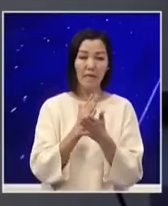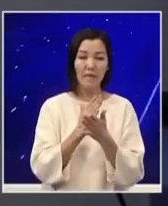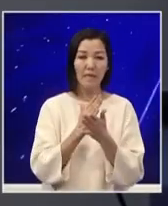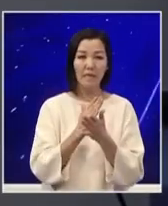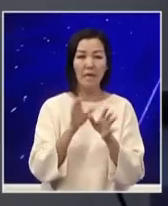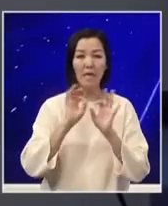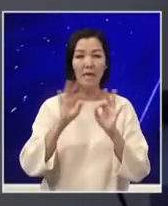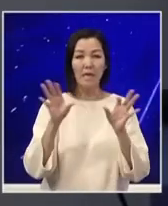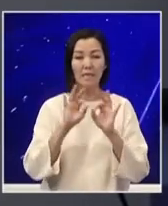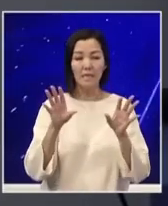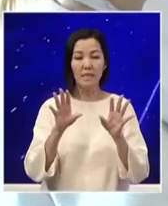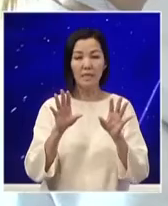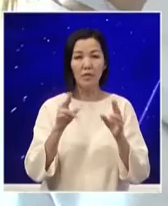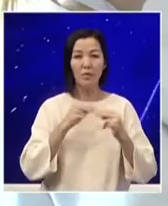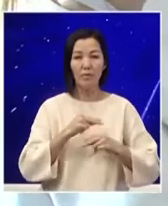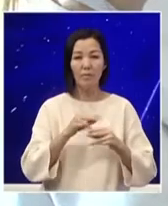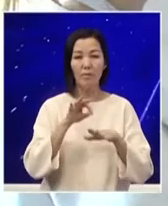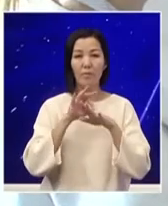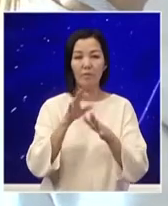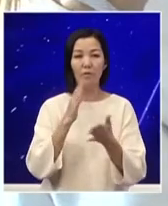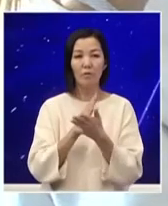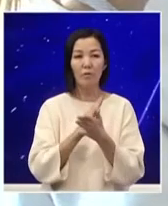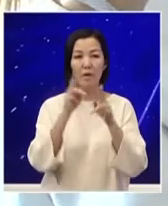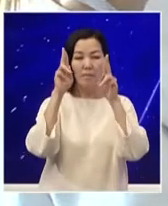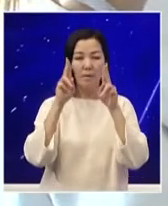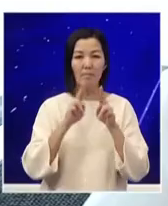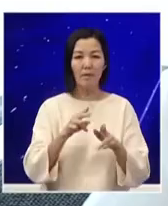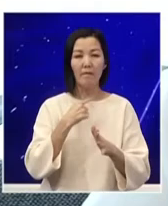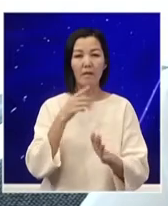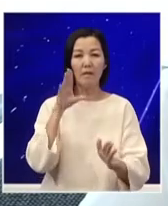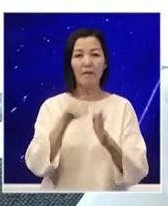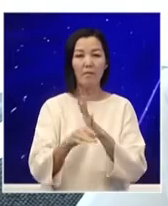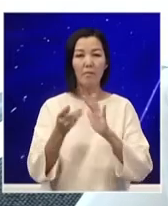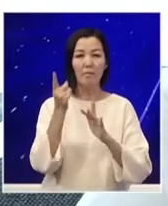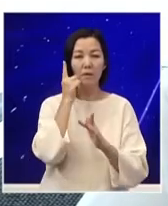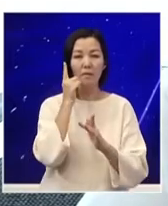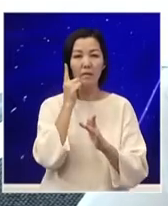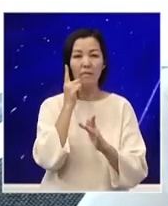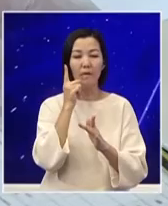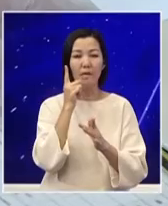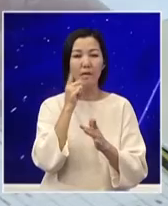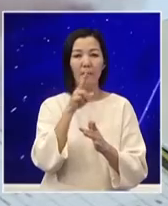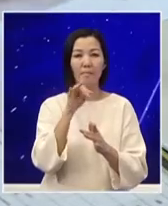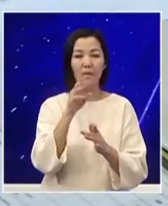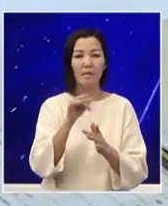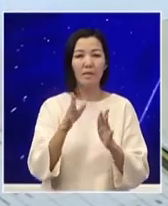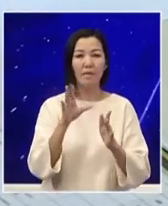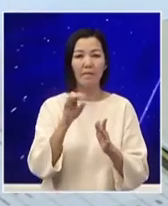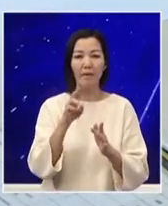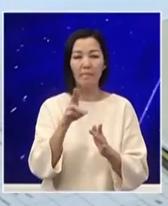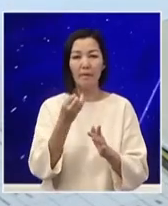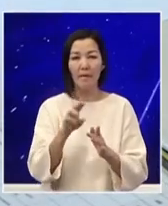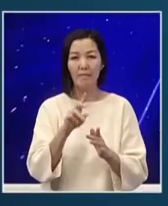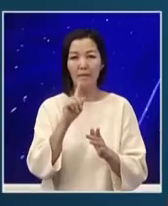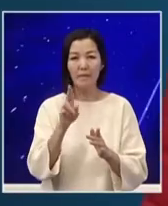ведут разъяснительную работу среди избирателей по правилам голосования посредством мобильного онлайн-приложения и веб-портала